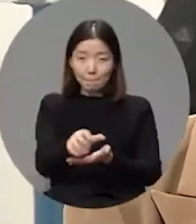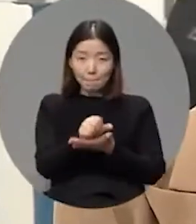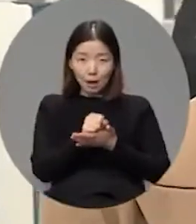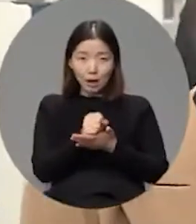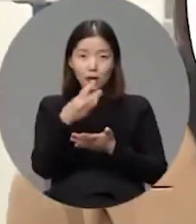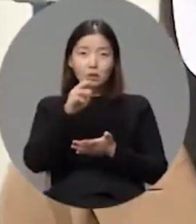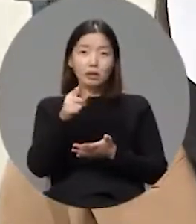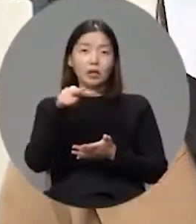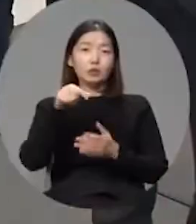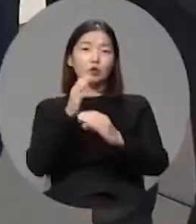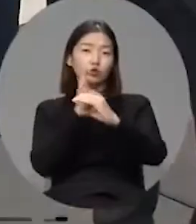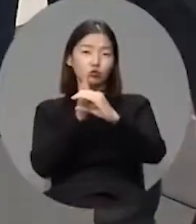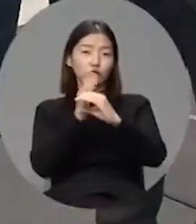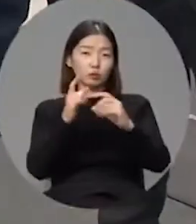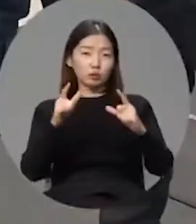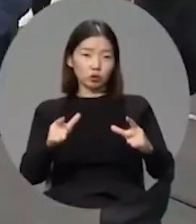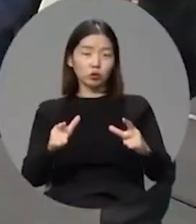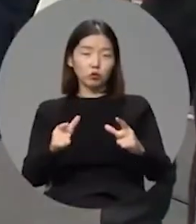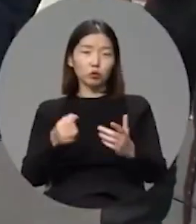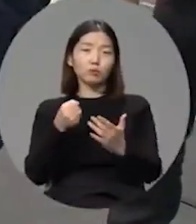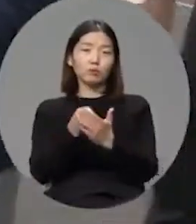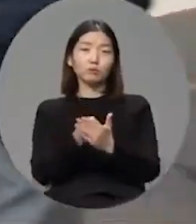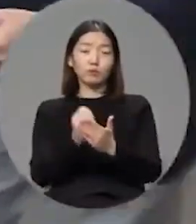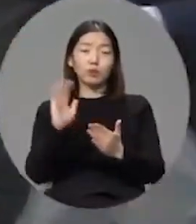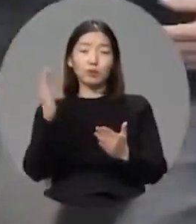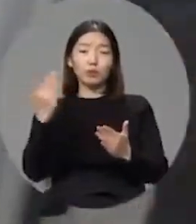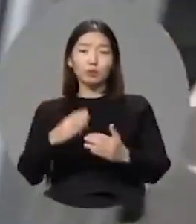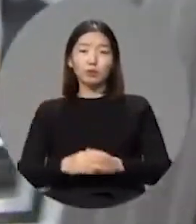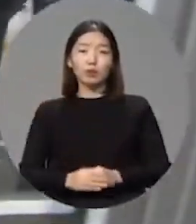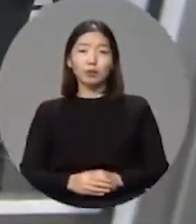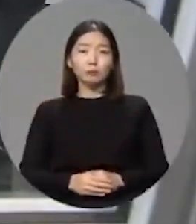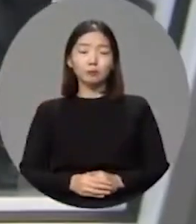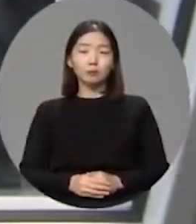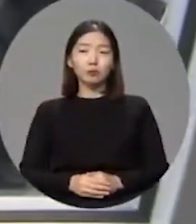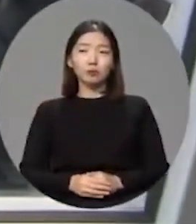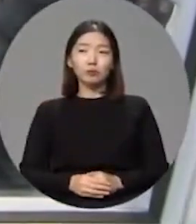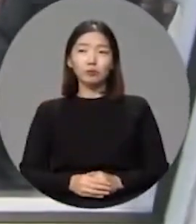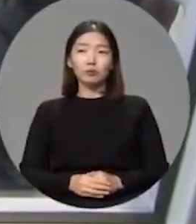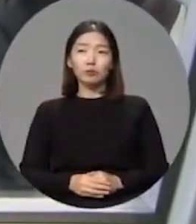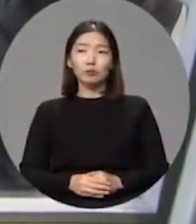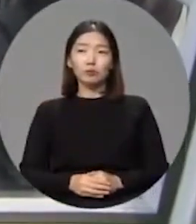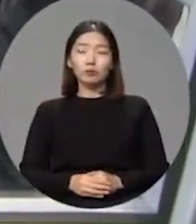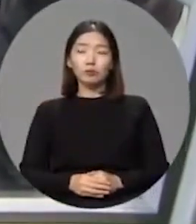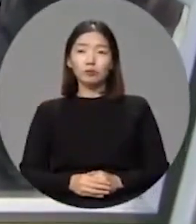명실공히 탄소산업의 메카로서 입지를 굳히고 있습니다. MBC 뉴스 박찬영입니다.